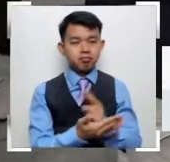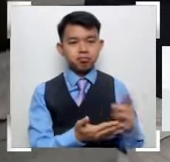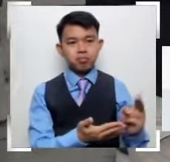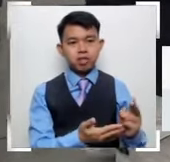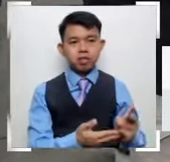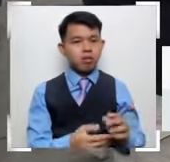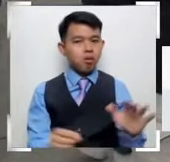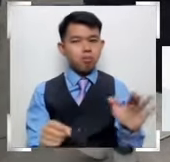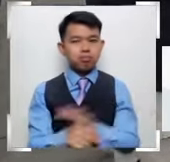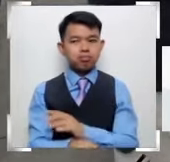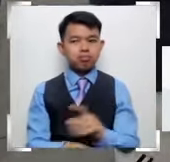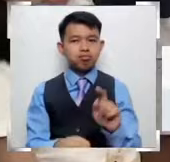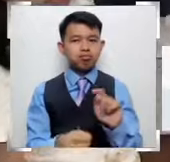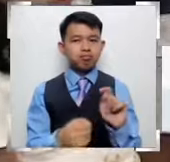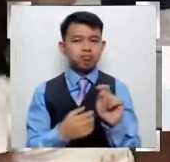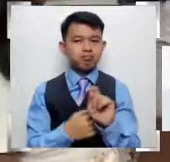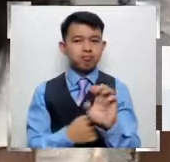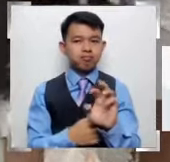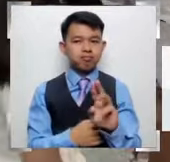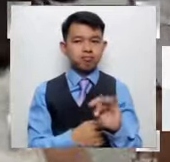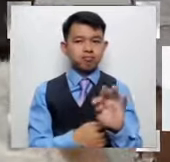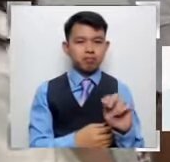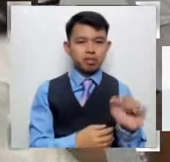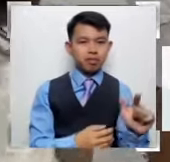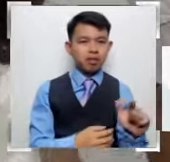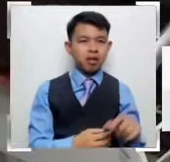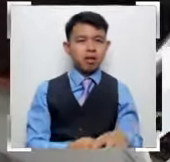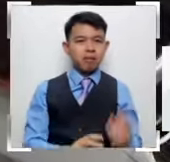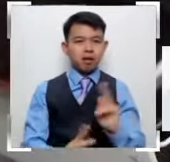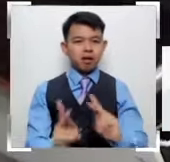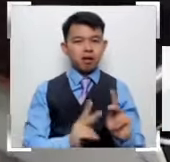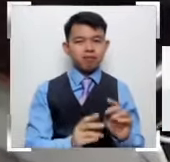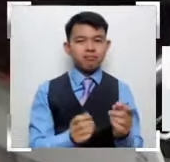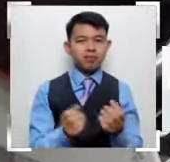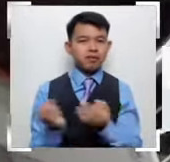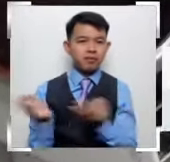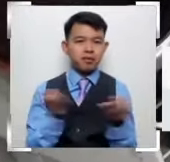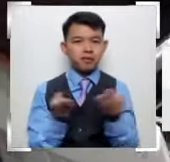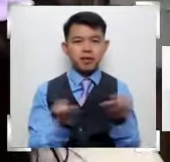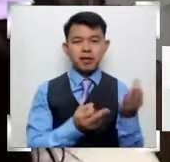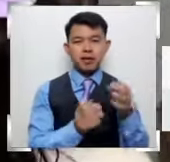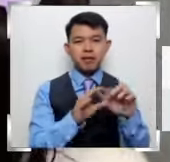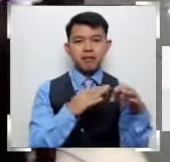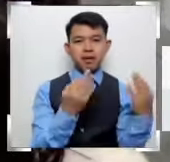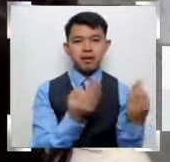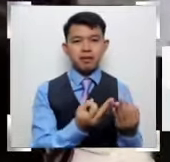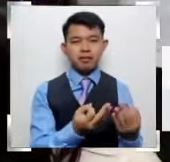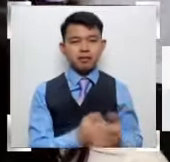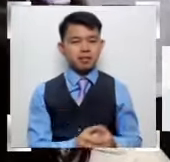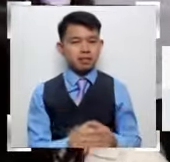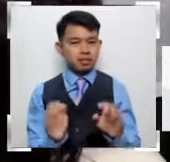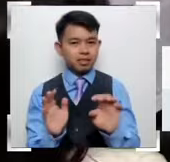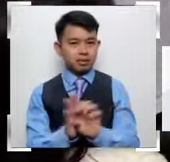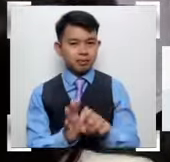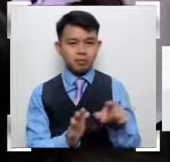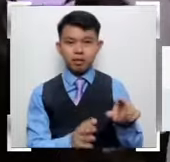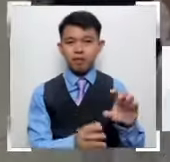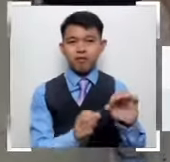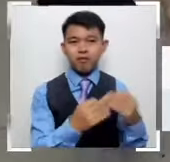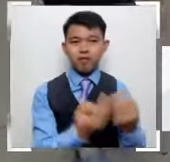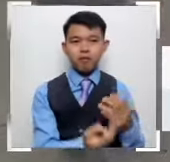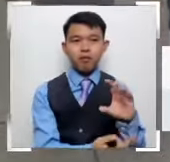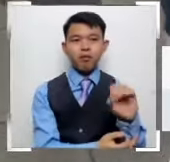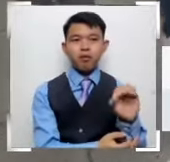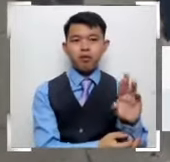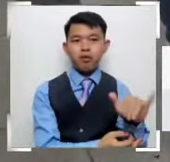mga magkakamag-anak na inihahatid ang kanilang mga mahal sa buhay, gaya ng pamilya ni Cory na panayakap at halik sa mga